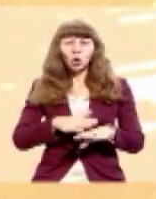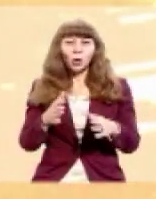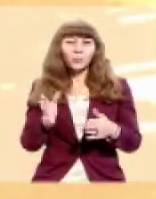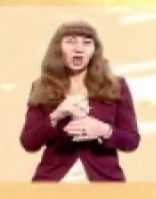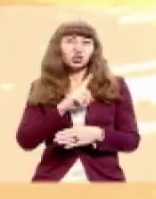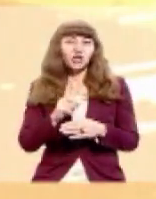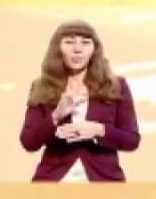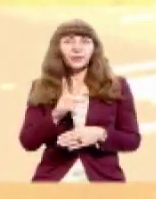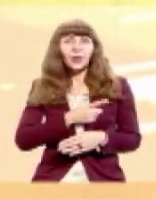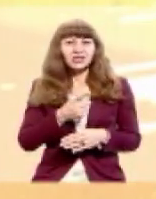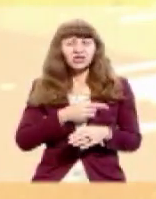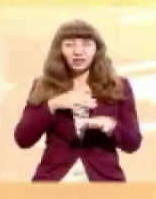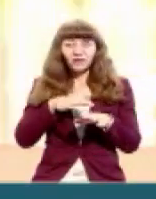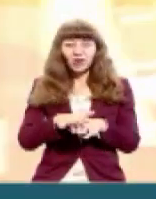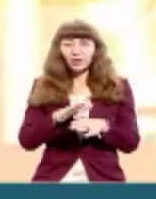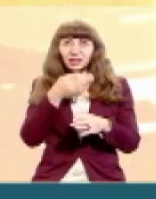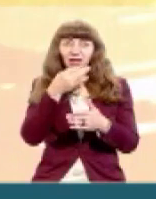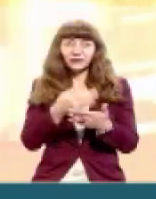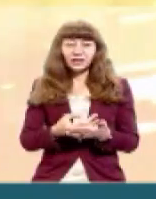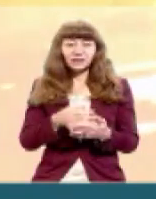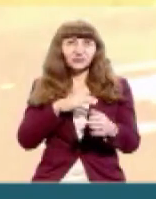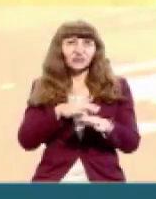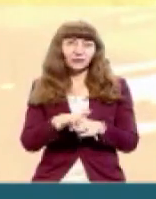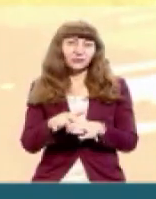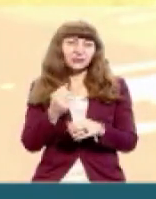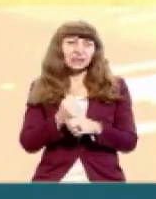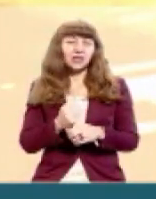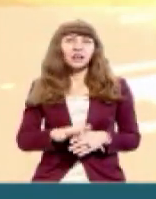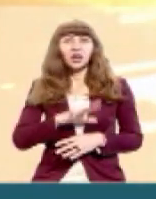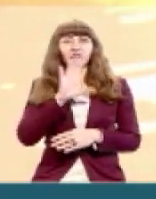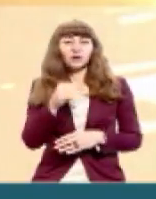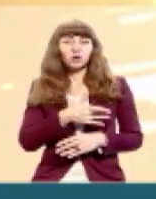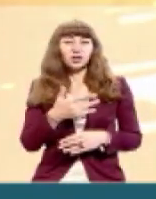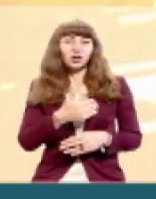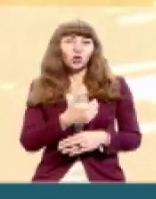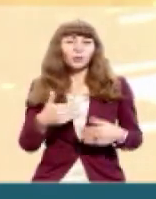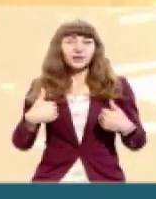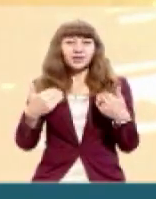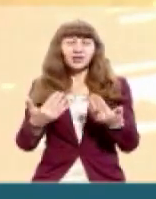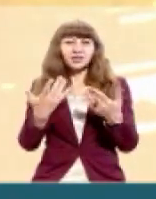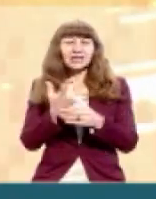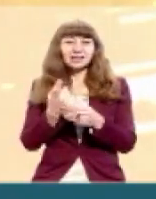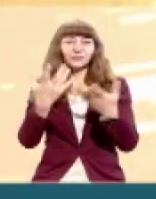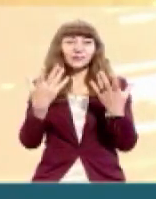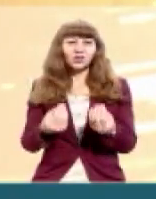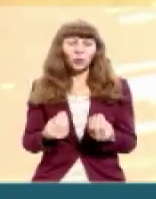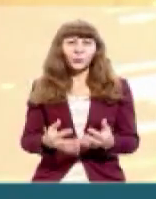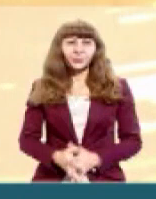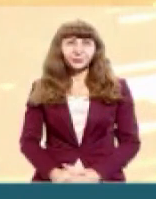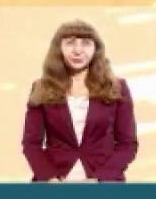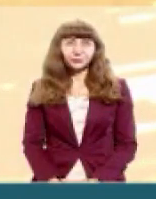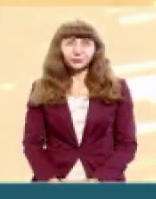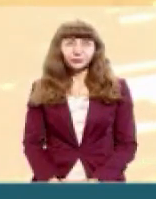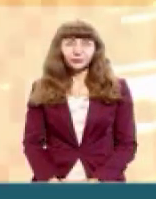жұмысы әрқашан қиын, шеберлікпен жауапкершілікті, жан-жақты жұмысты, мамандардың барынша шоғырлануын талап етті. Сіздерге,